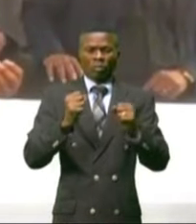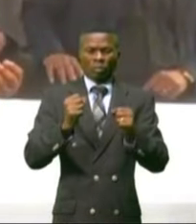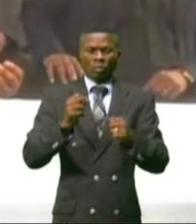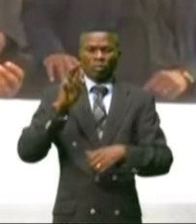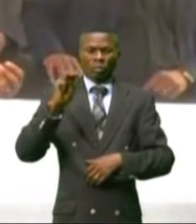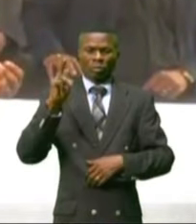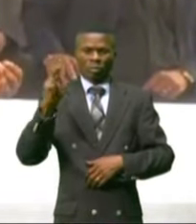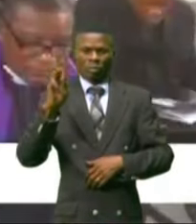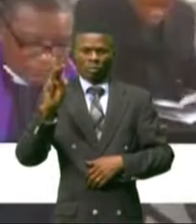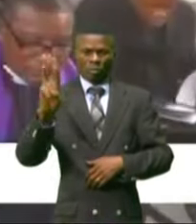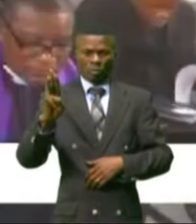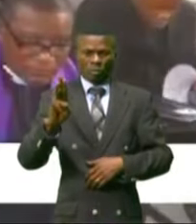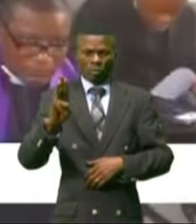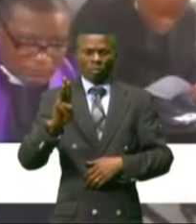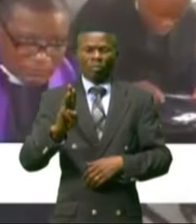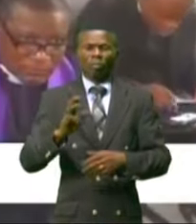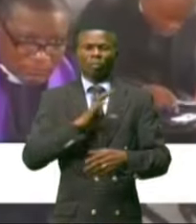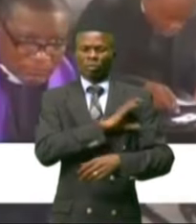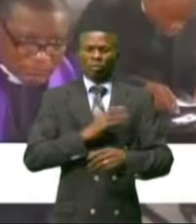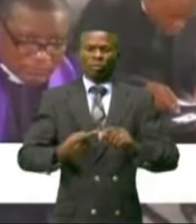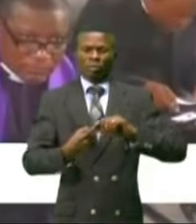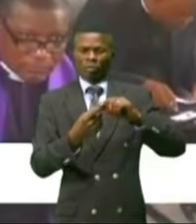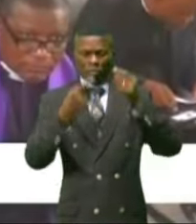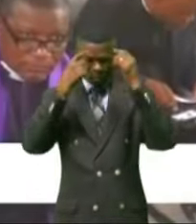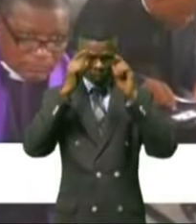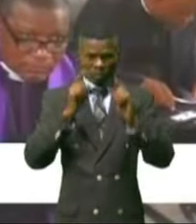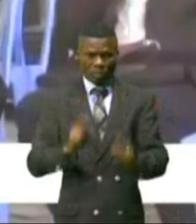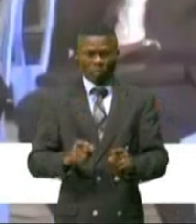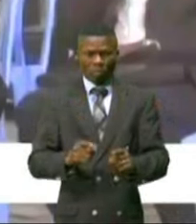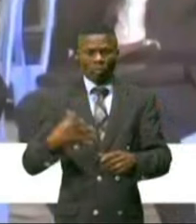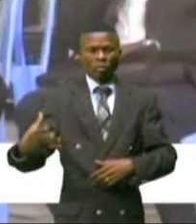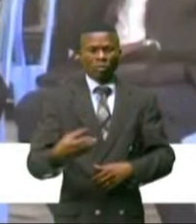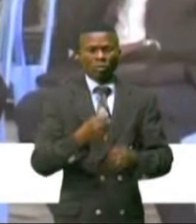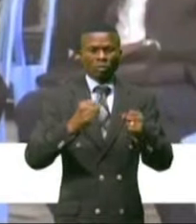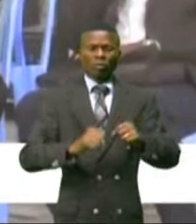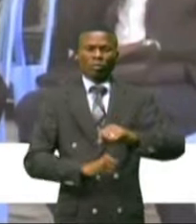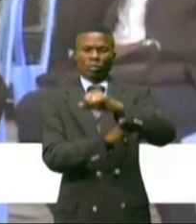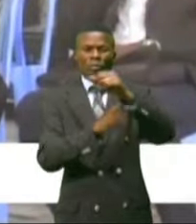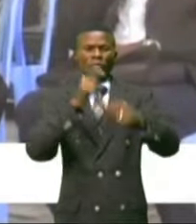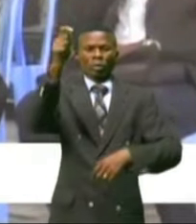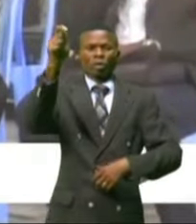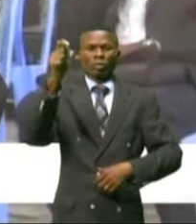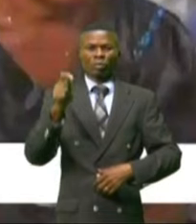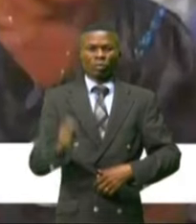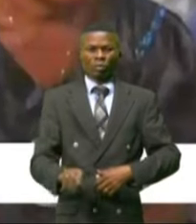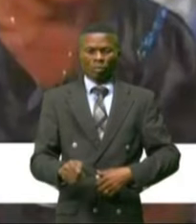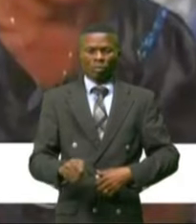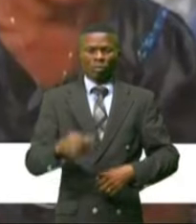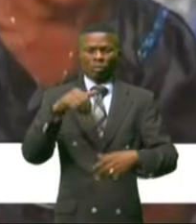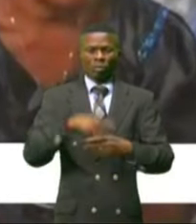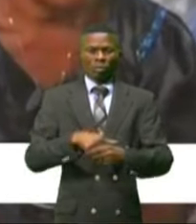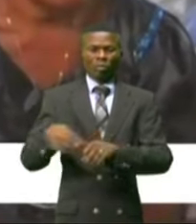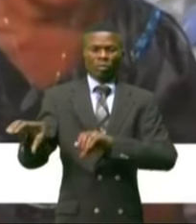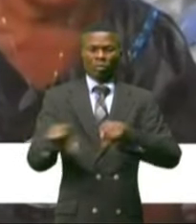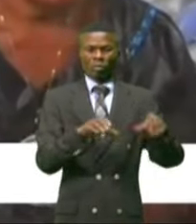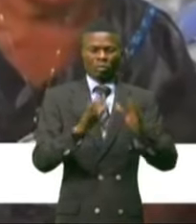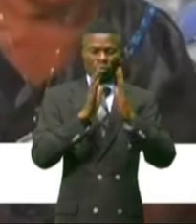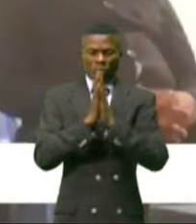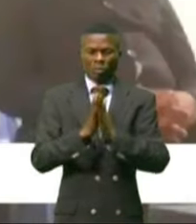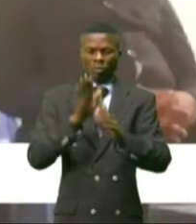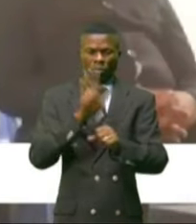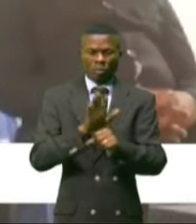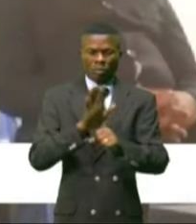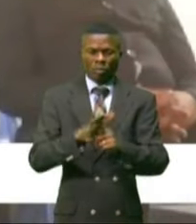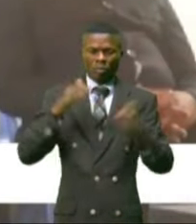un caractère spécial pour la décision prise de pouvoir accompagner les FARDC à travers une série de prières face